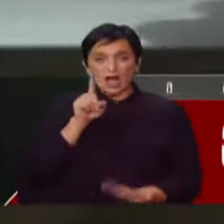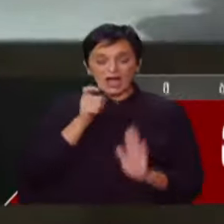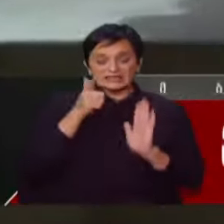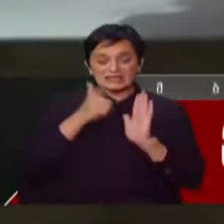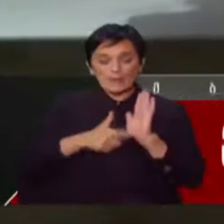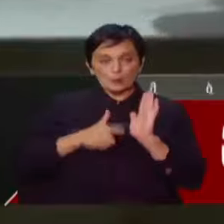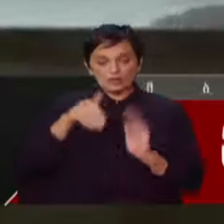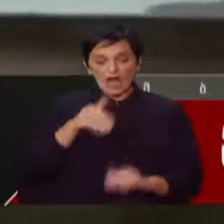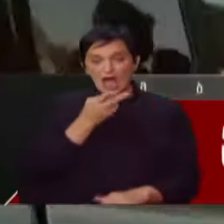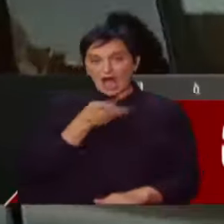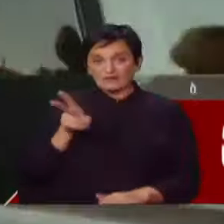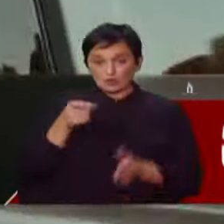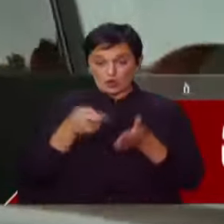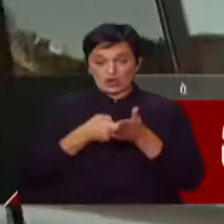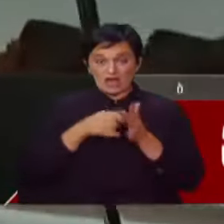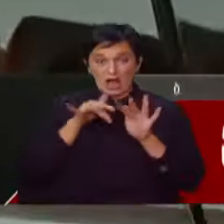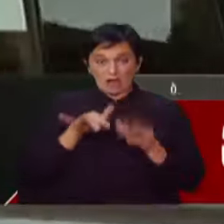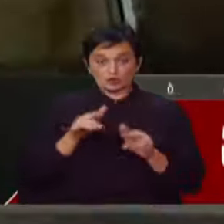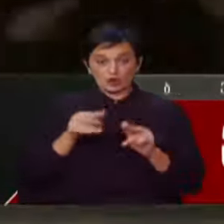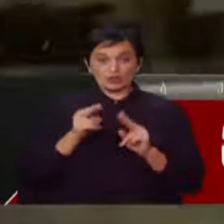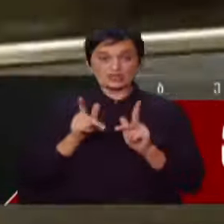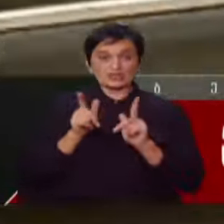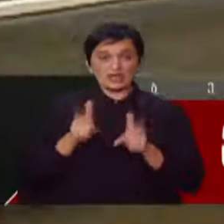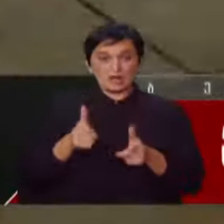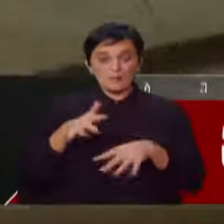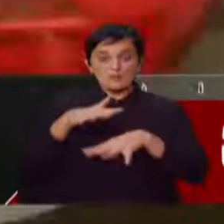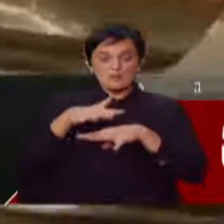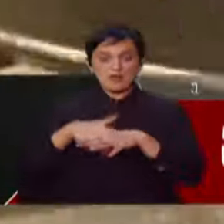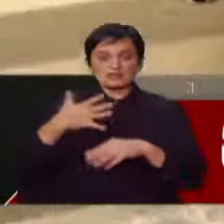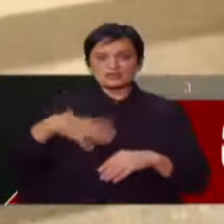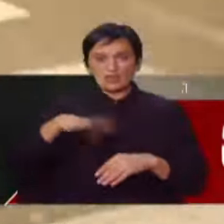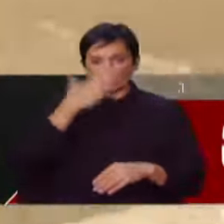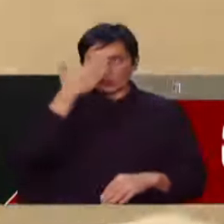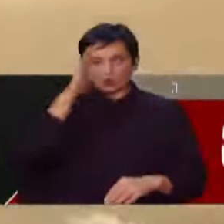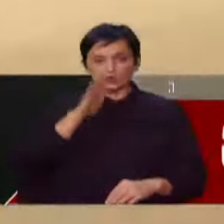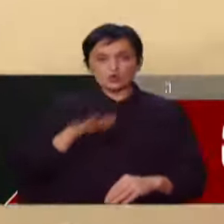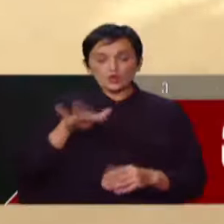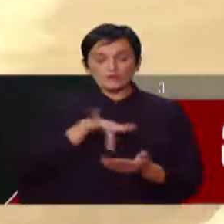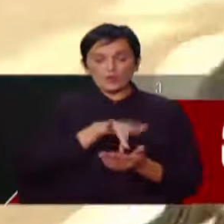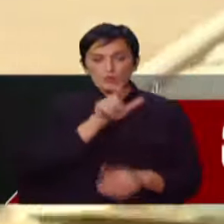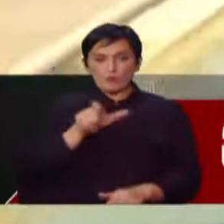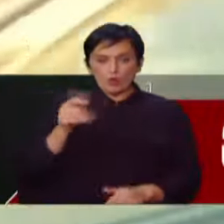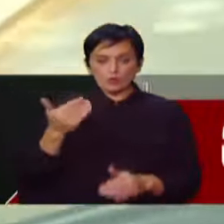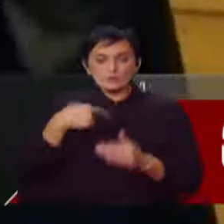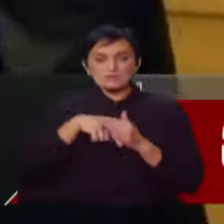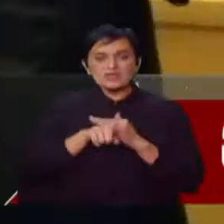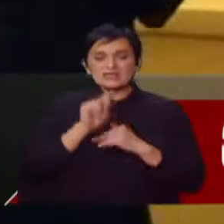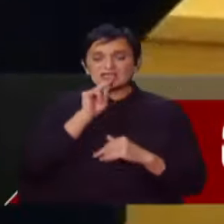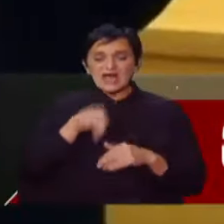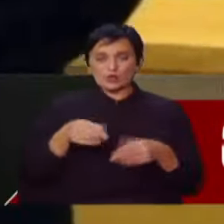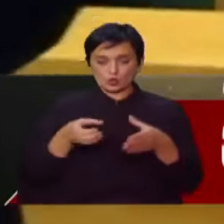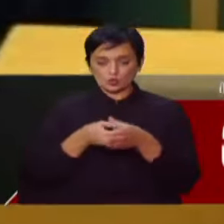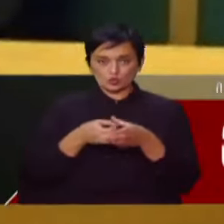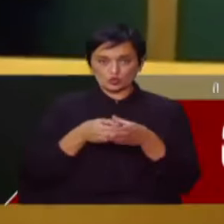3,170,000 ევროს. გამოძიების თანახმად Morgan Limited-ის ბაზაზე საქართველოს და უცხო ქვეყნის მოქალაქეების მიერ დანაშაულებრივი